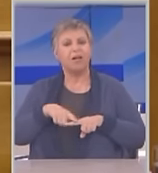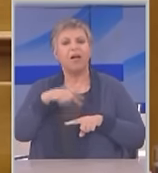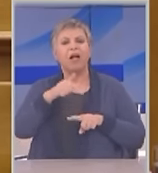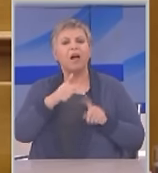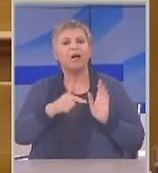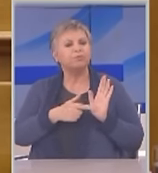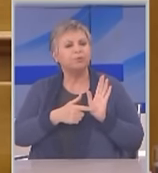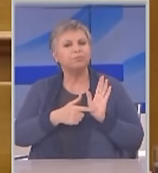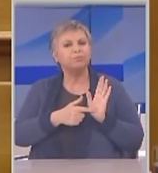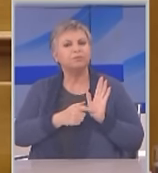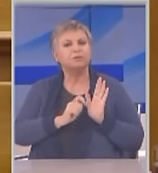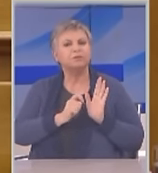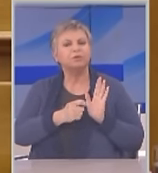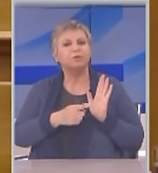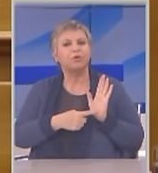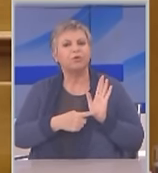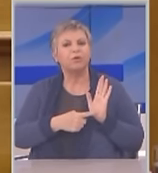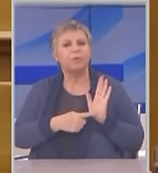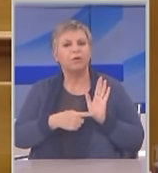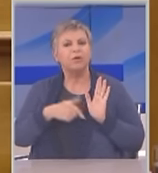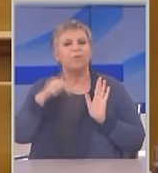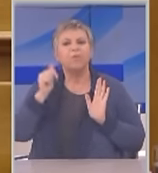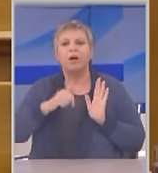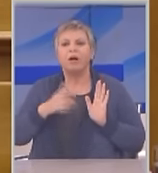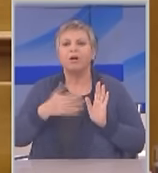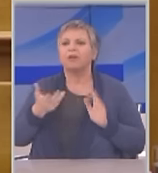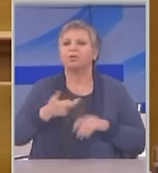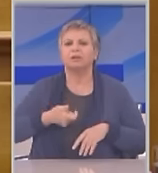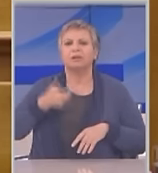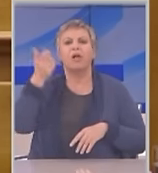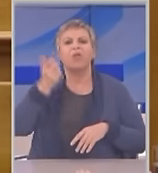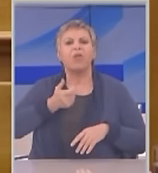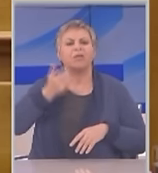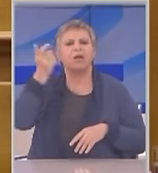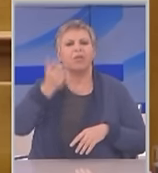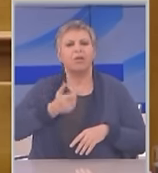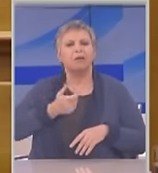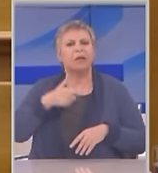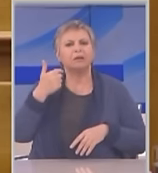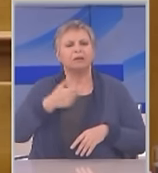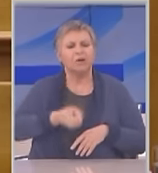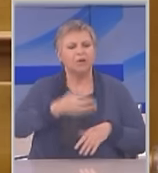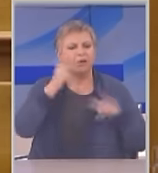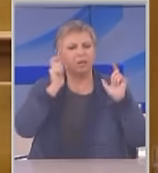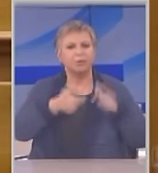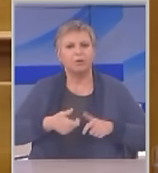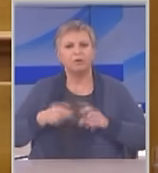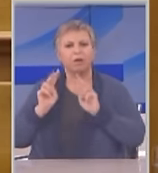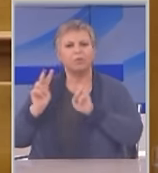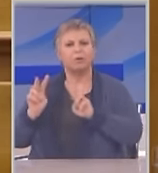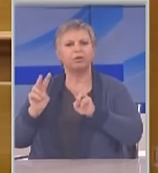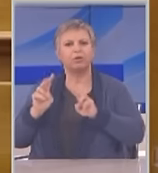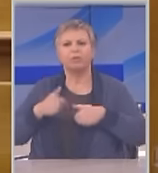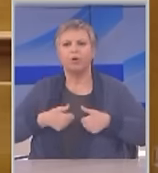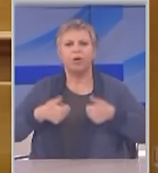τις ποινικές ευθύνες για τα δάνεια των δύο μεγάλων κομμάτων. Και θέλω σε αυτό το σημείο να πω το